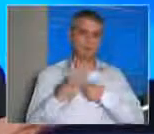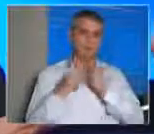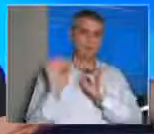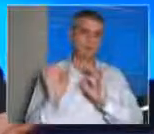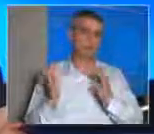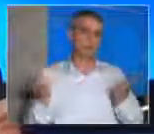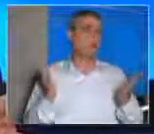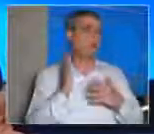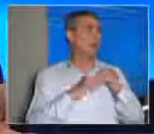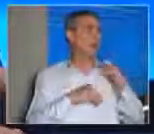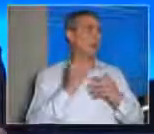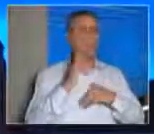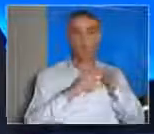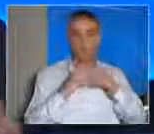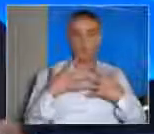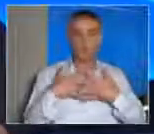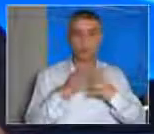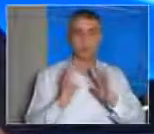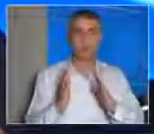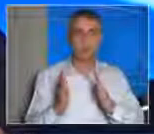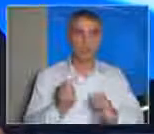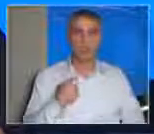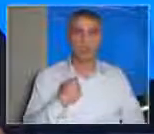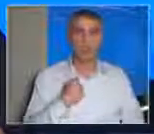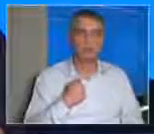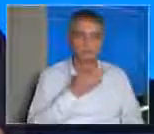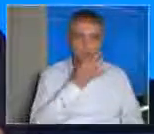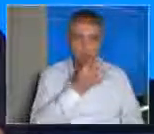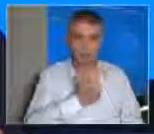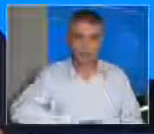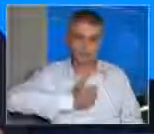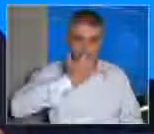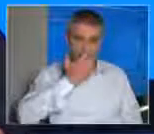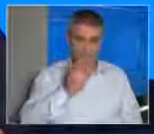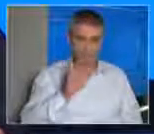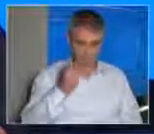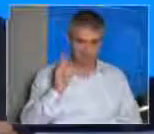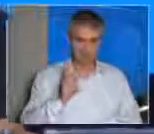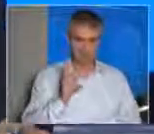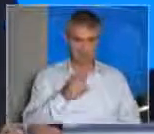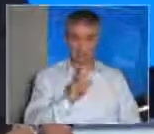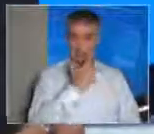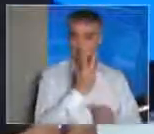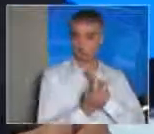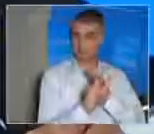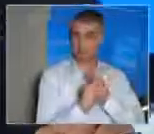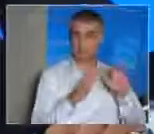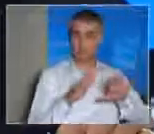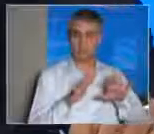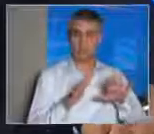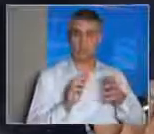שלו. הוא בונה קואליציה בצורה הזאת. אני שאלת את השר אלקין, האם זה יהיה נכון שגנץ כן יצטרף